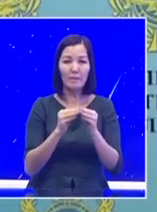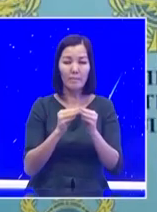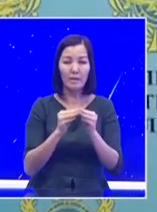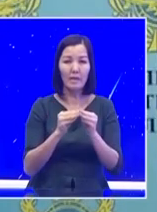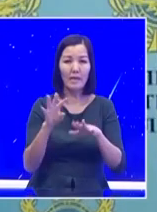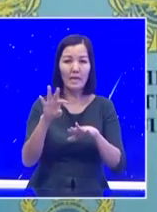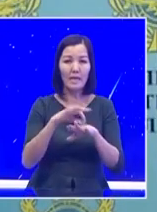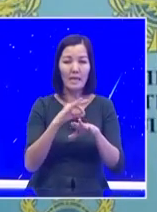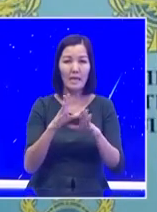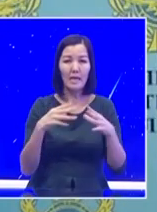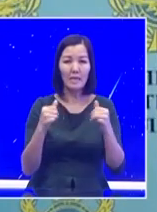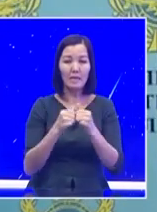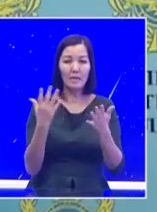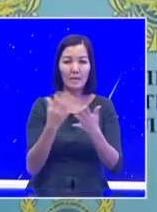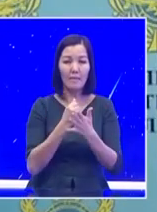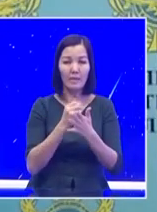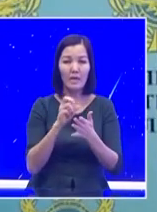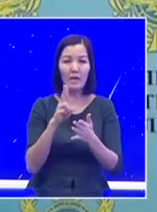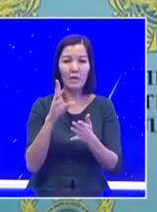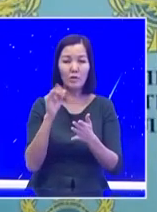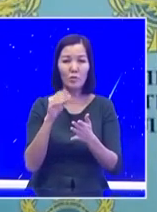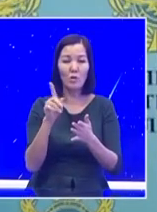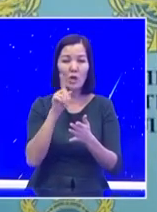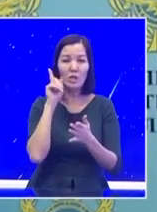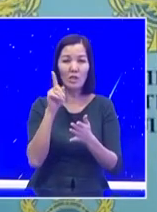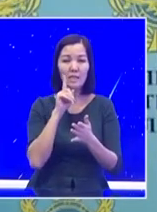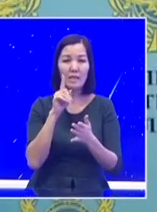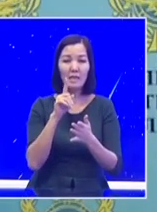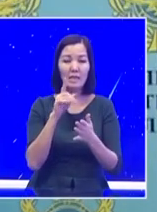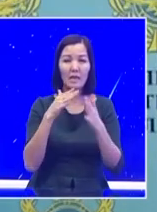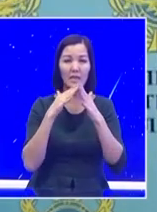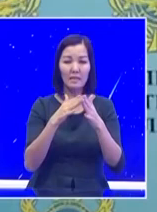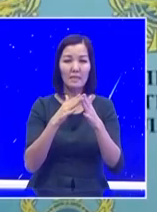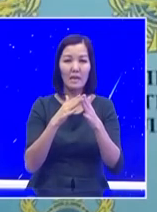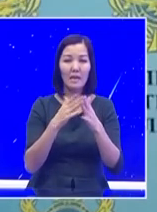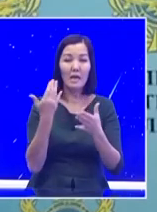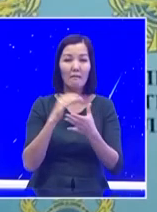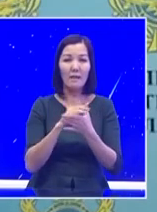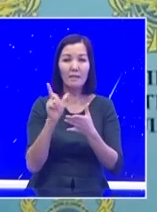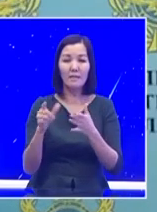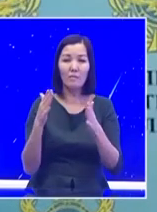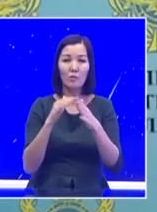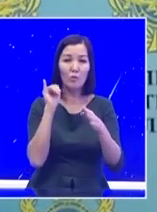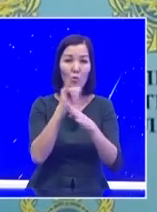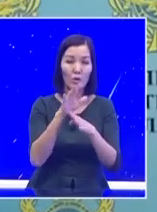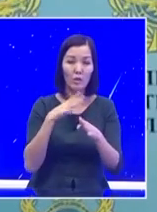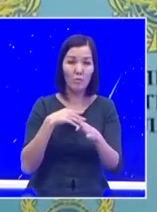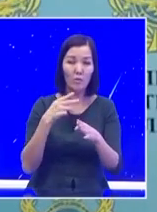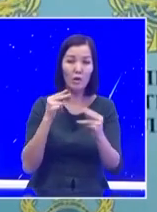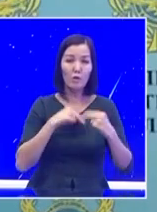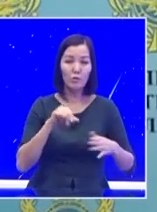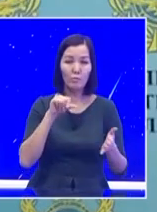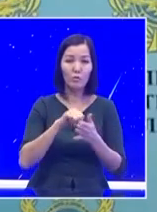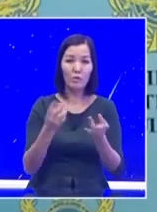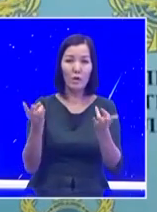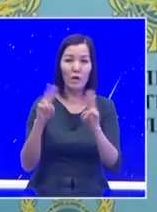ерлі зайыптыларды Ақсу ауданынан тапқан. Осы уақытқа дейін жастар сол аудандағы қыстақтардың бірінде таныстарының үйінде қонақта болған. Олар жұмысқа орналасып,